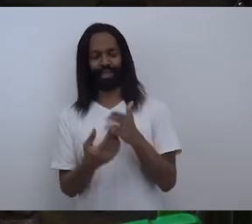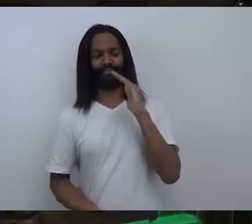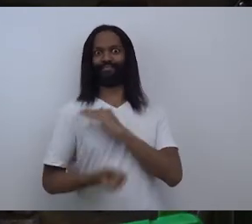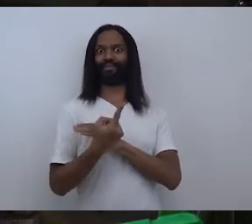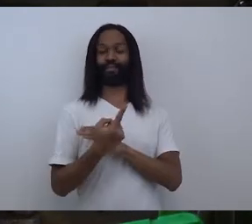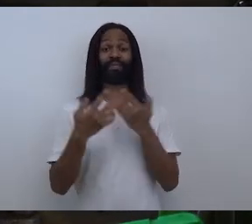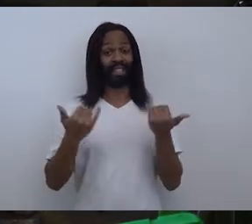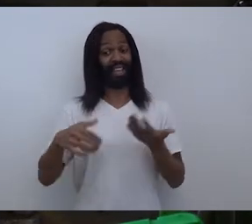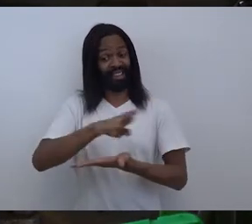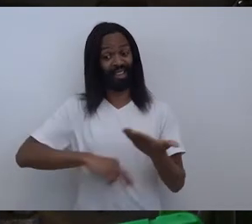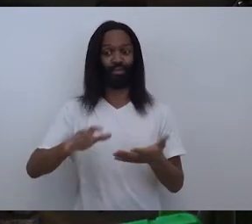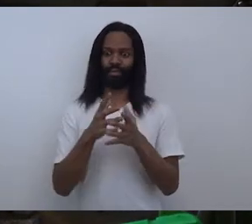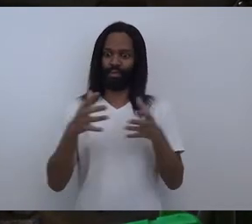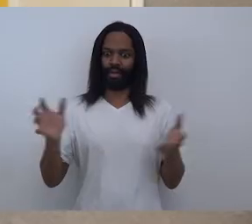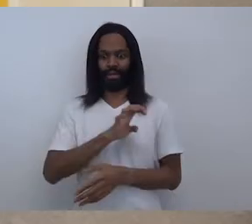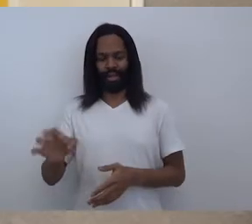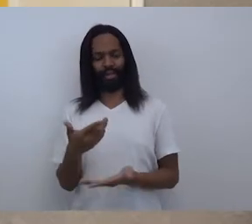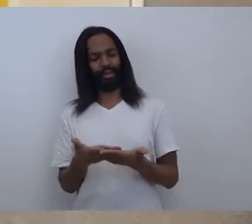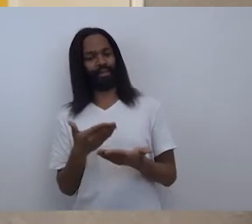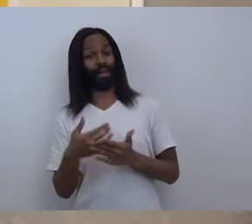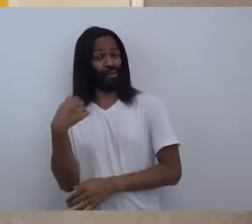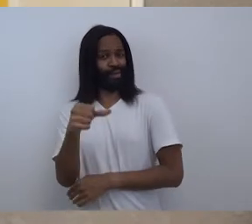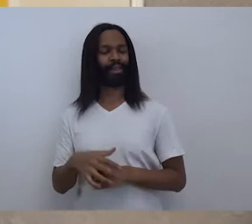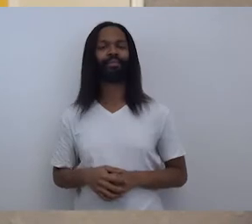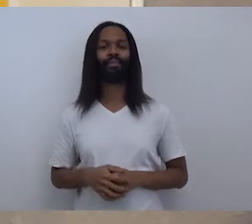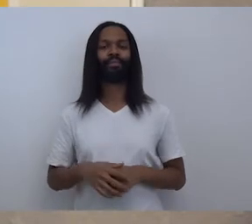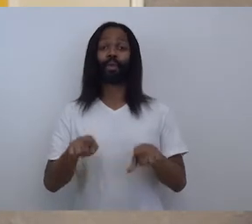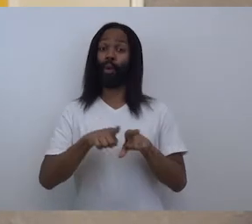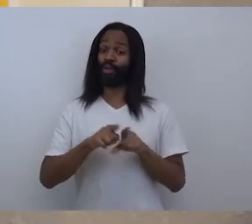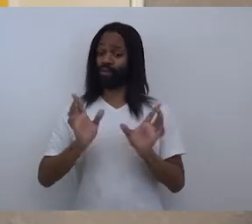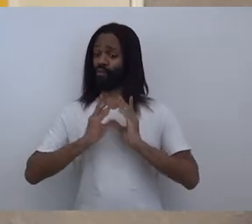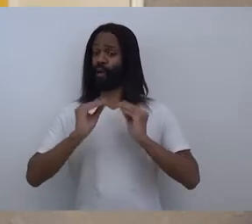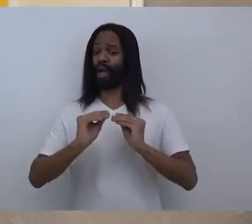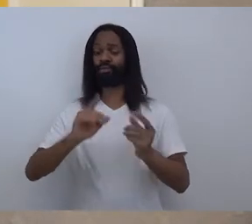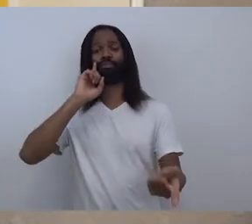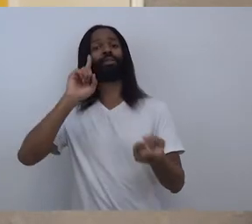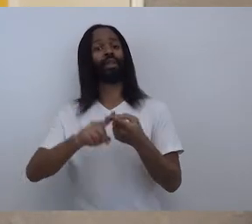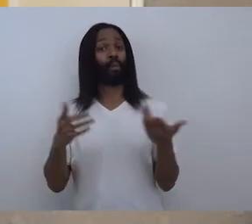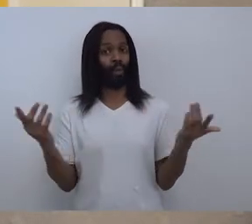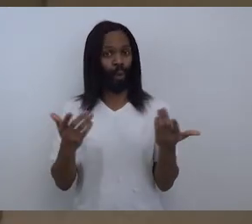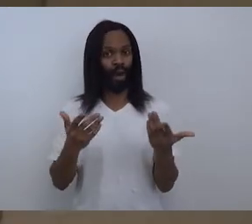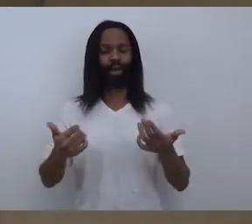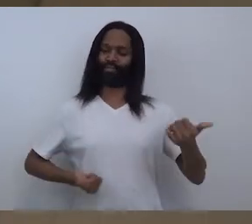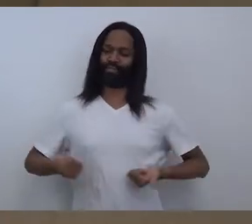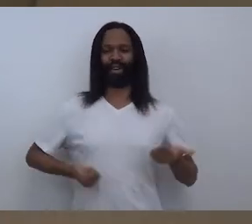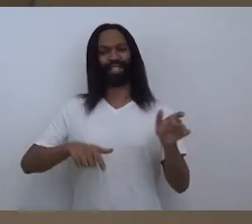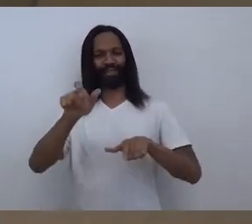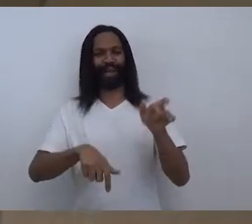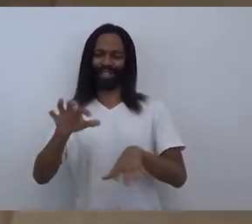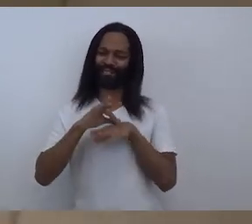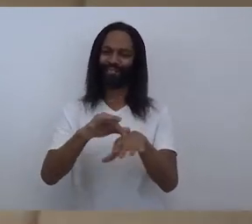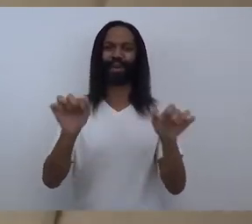originale puisque c'est la seule dans le Grand Est, et puis des formations dans les domaines du service à la personne.